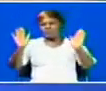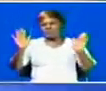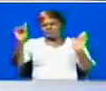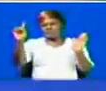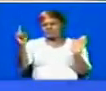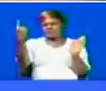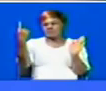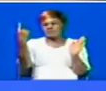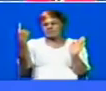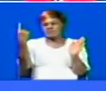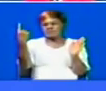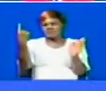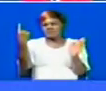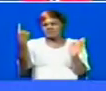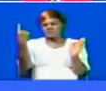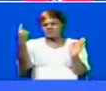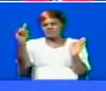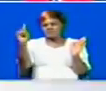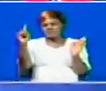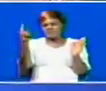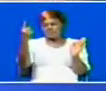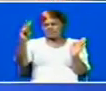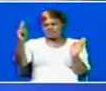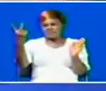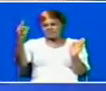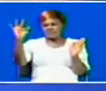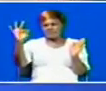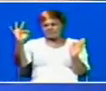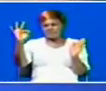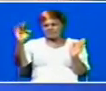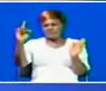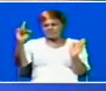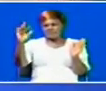Jambo la kwanza, jambo la pili,